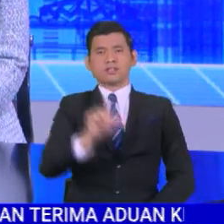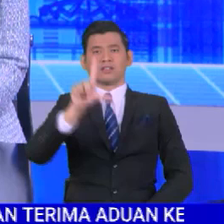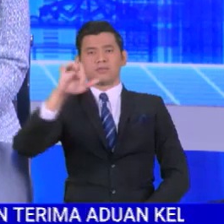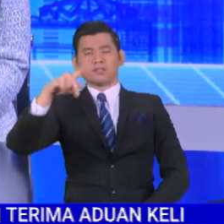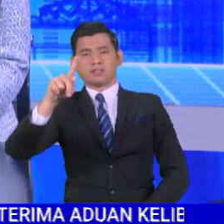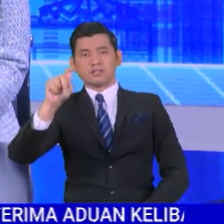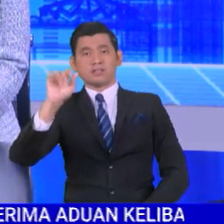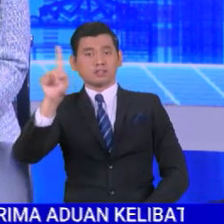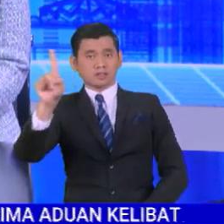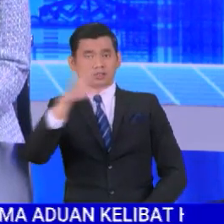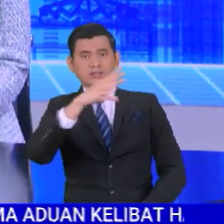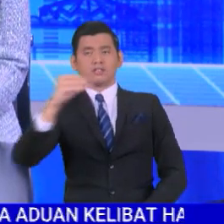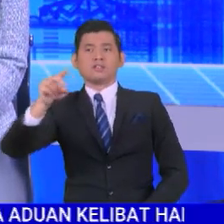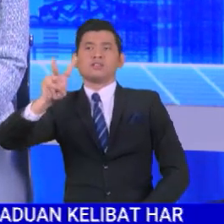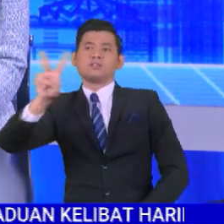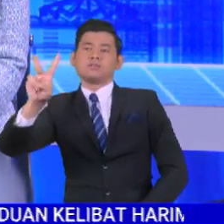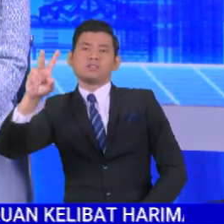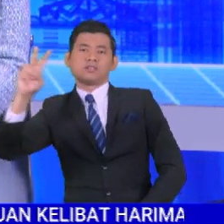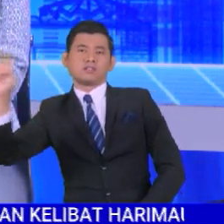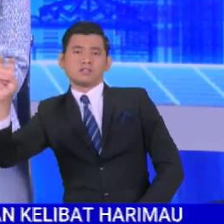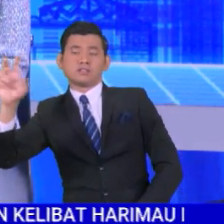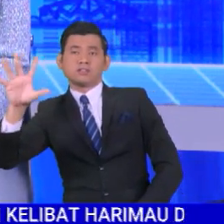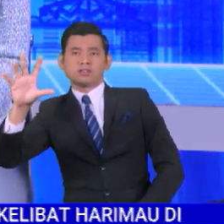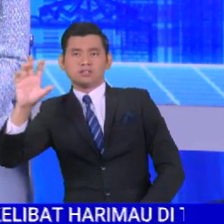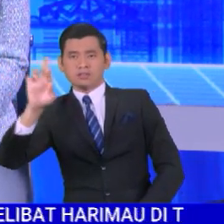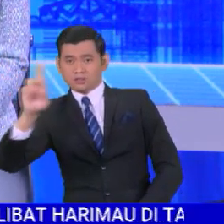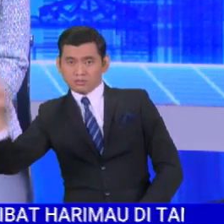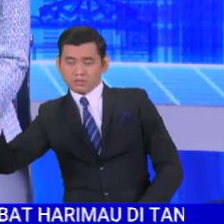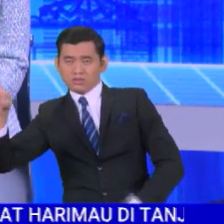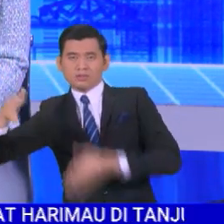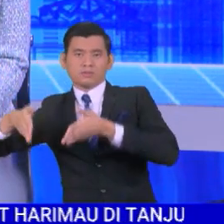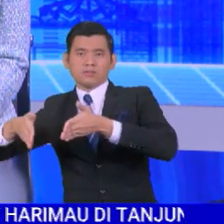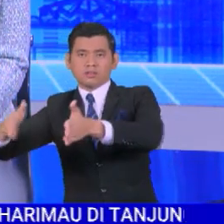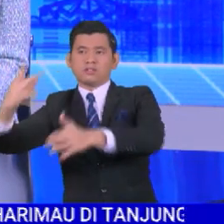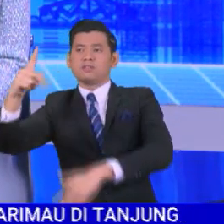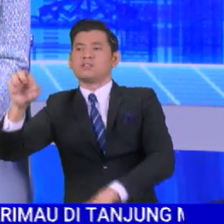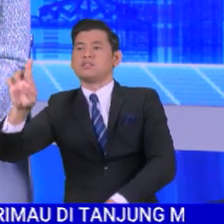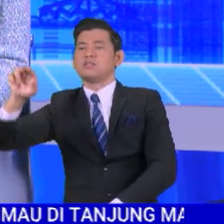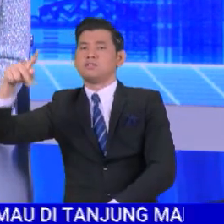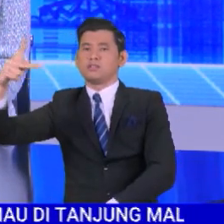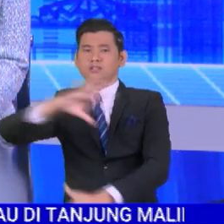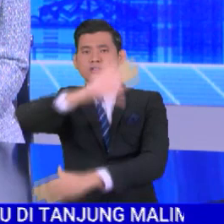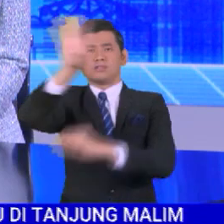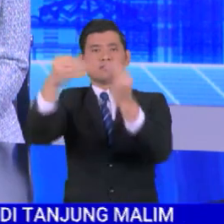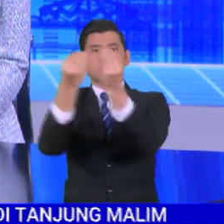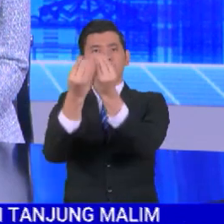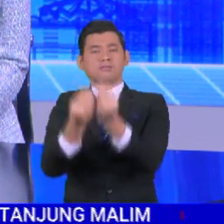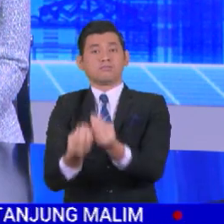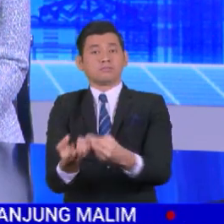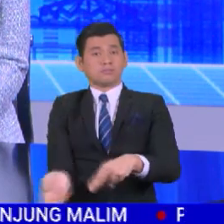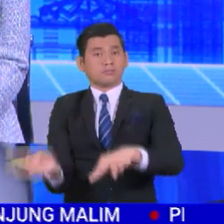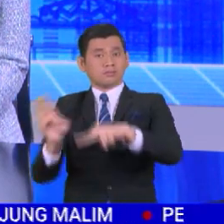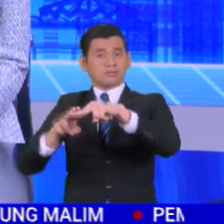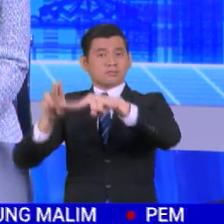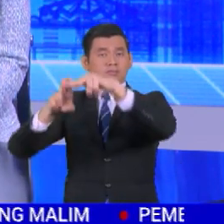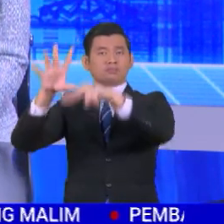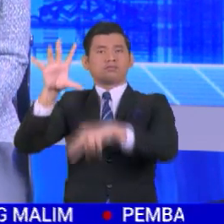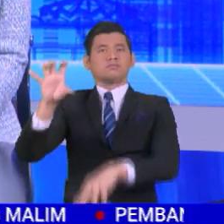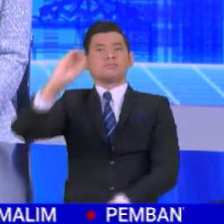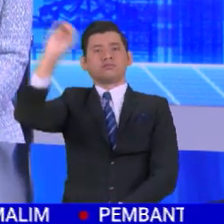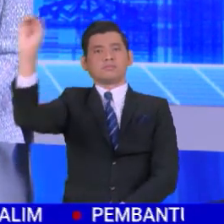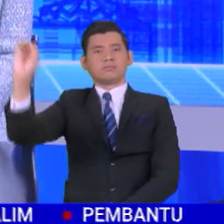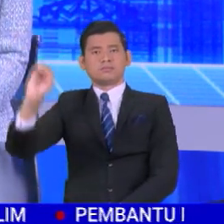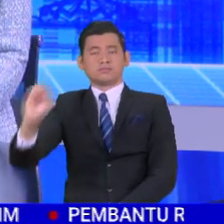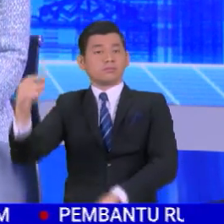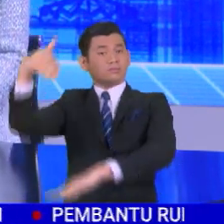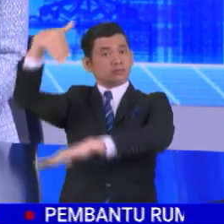LPT1 dan 200,000 di lebuh raya Karak. Jumlah itu dijangka meningkat 50% menjelang tengah